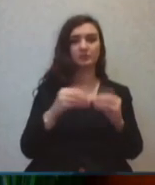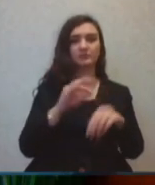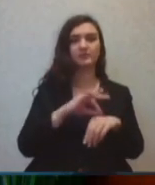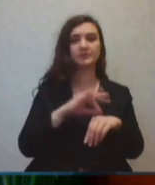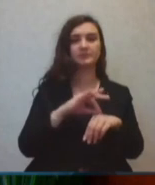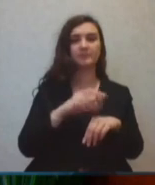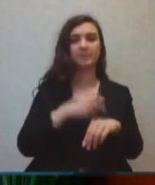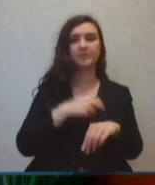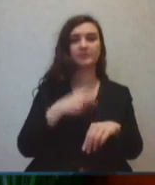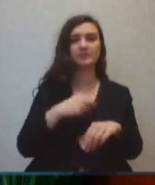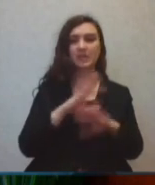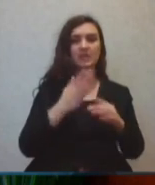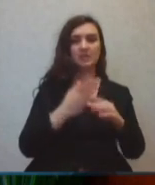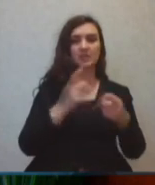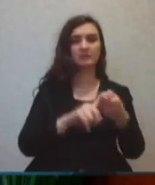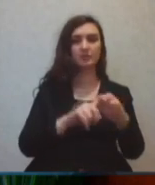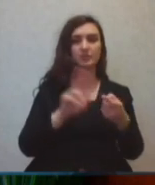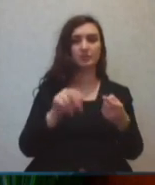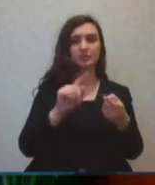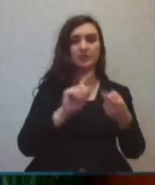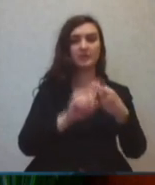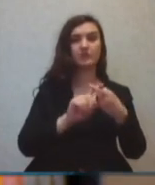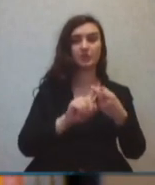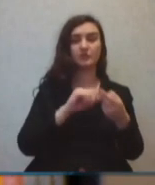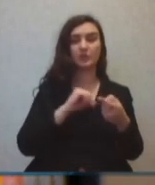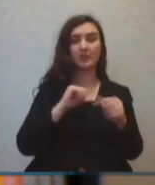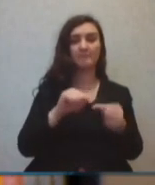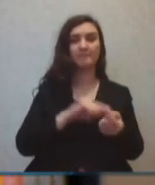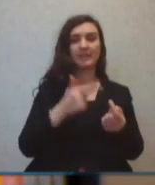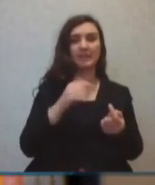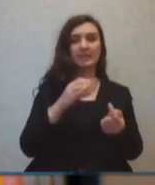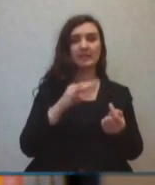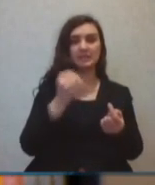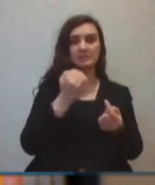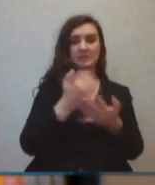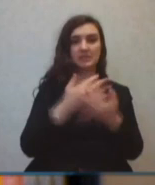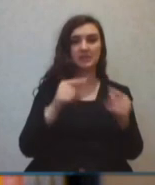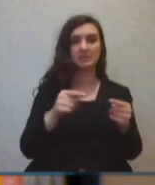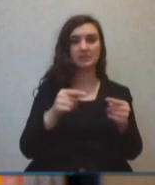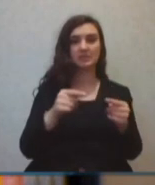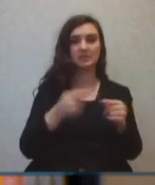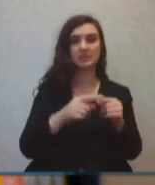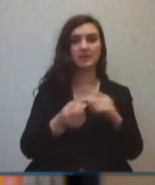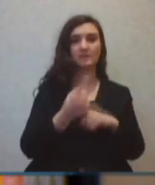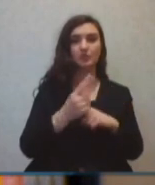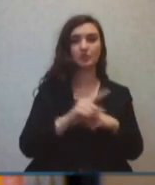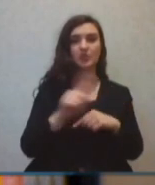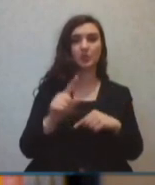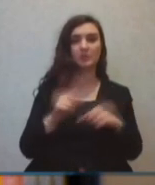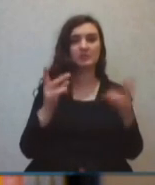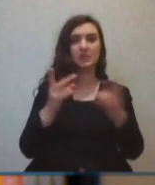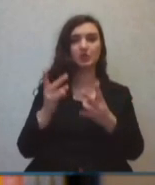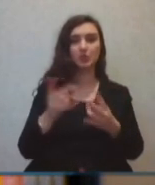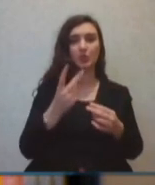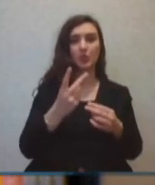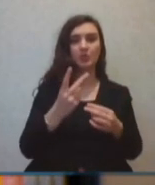დაავადების რისკი არაა კავშირში და ბმაში თვითონ აი ამ გენეტიკურ მასალასთან. აღმოჩნდა, რომ საჭიროა